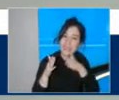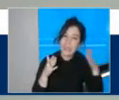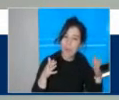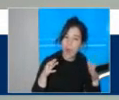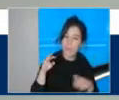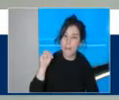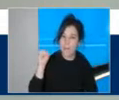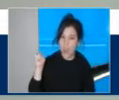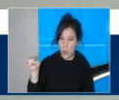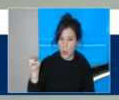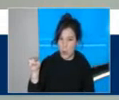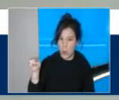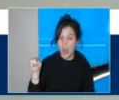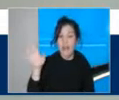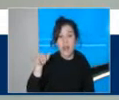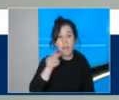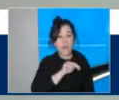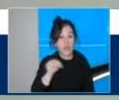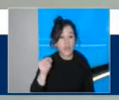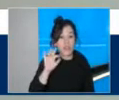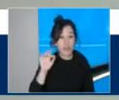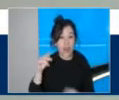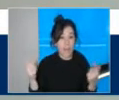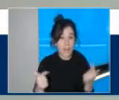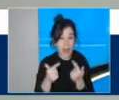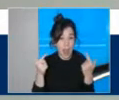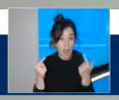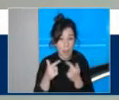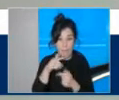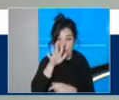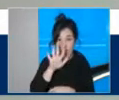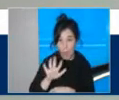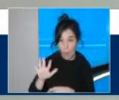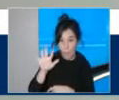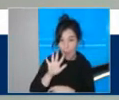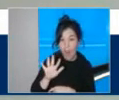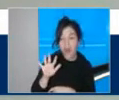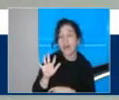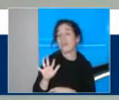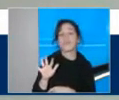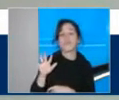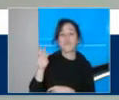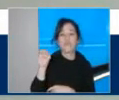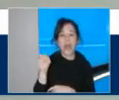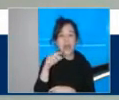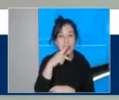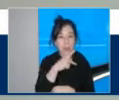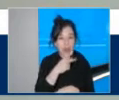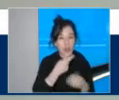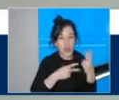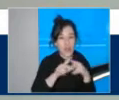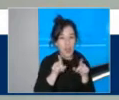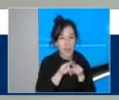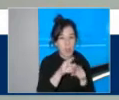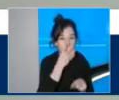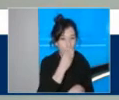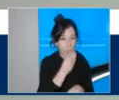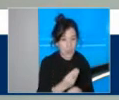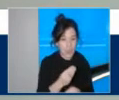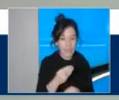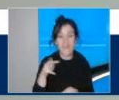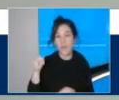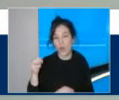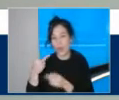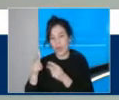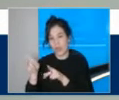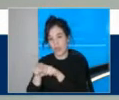של המלחמה באירופה, מרין לפן היא הרבה יותר כמו פוטין מאשר מקרון, שהוא יותר קרוב. אז כמו שאתה מספר